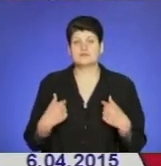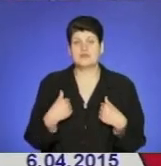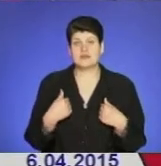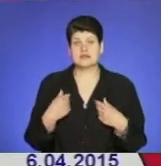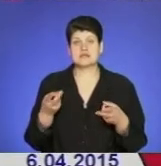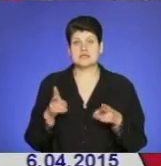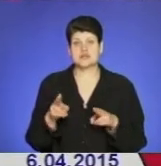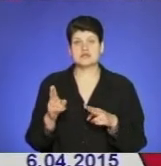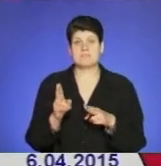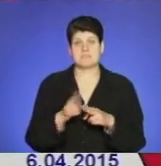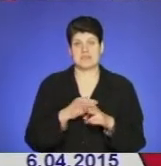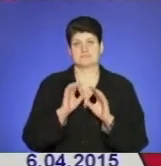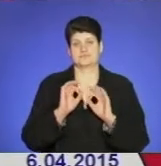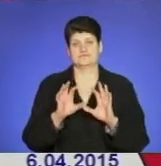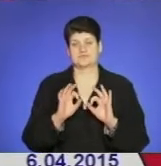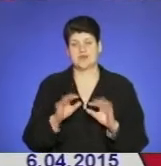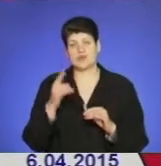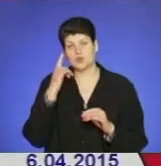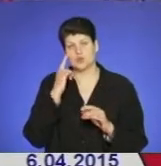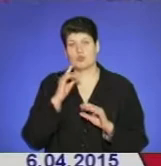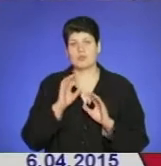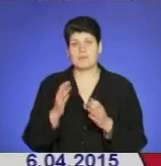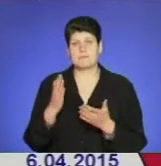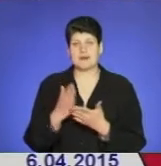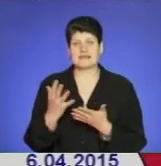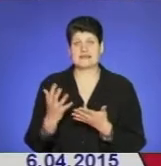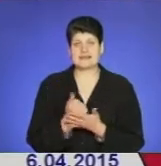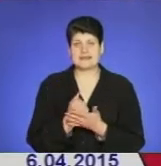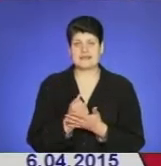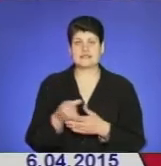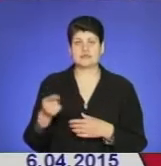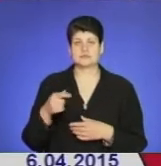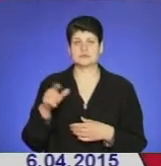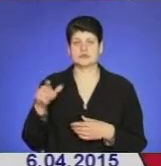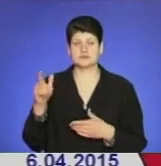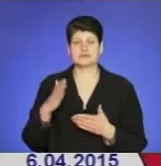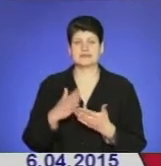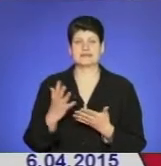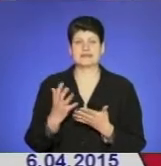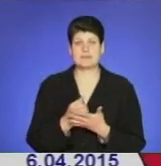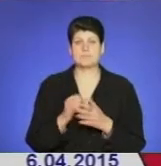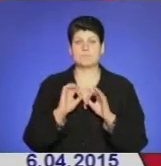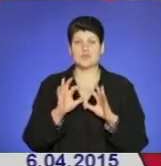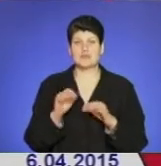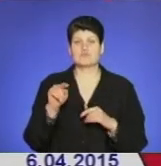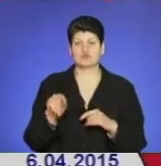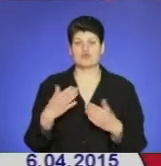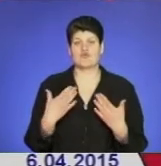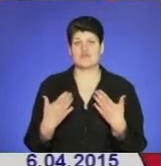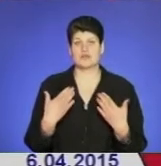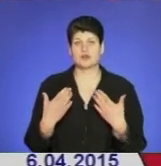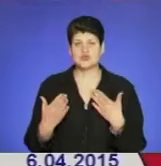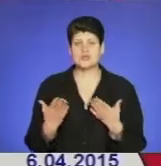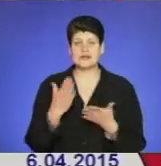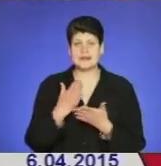залишуся без коментарів. Я думаю, пояснення має знайти сама тернопільська громада, має знайти пояснення в тому відношенні, яке сьогодні